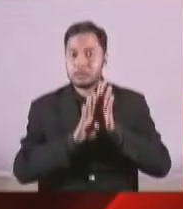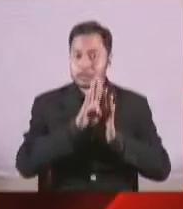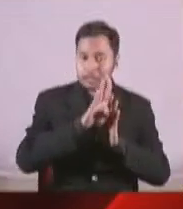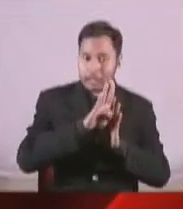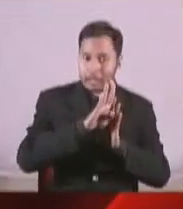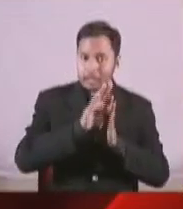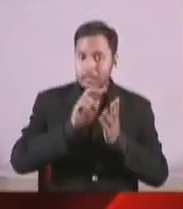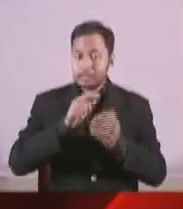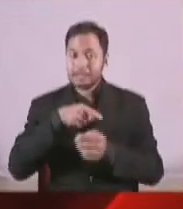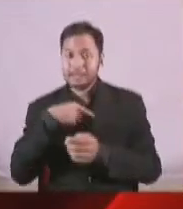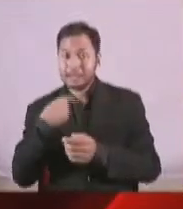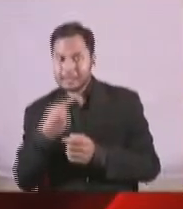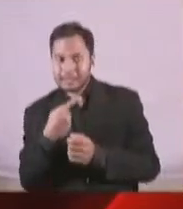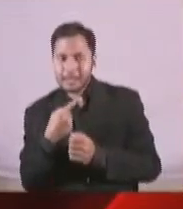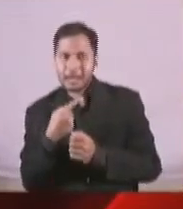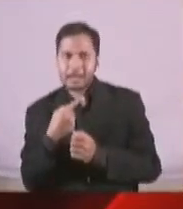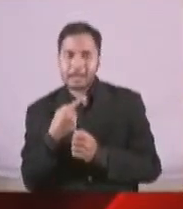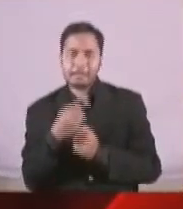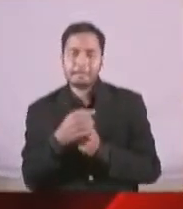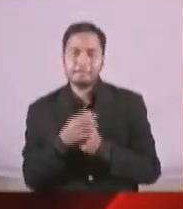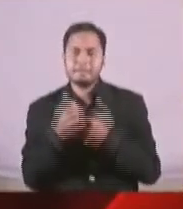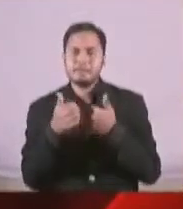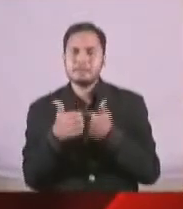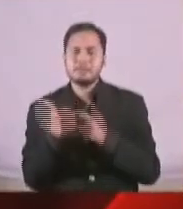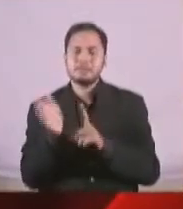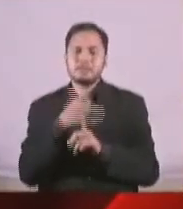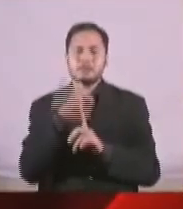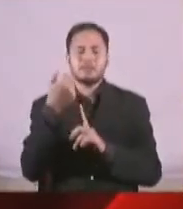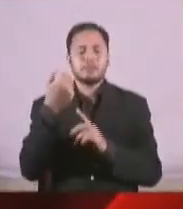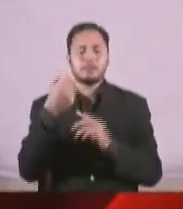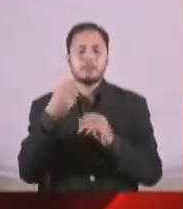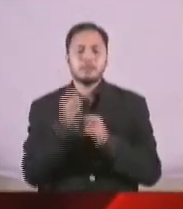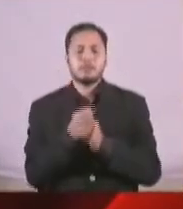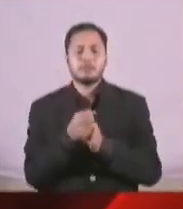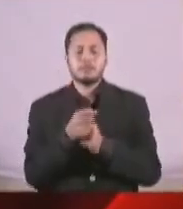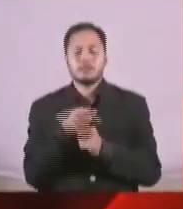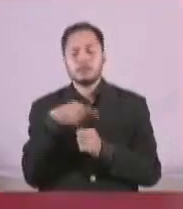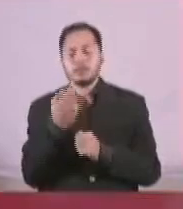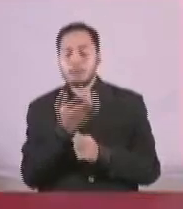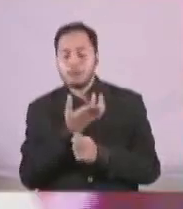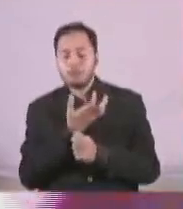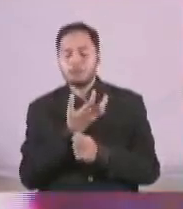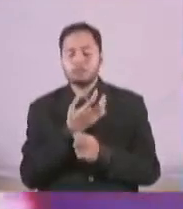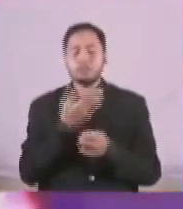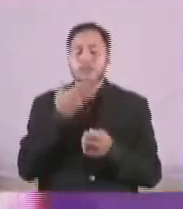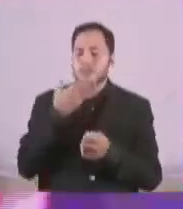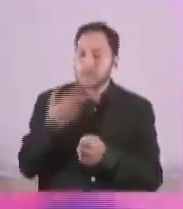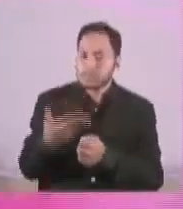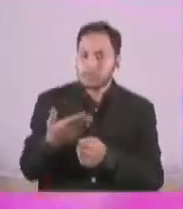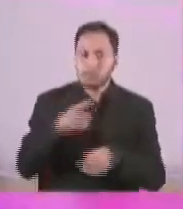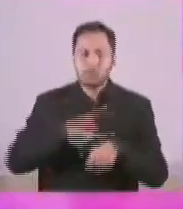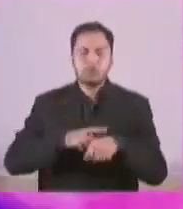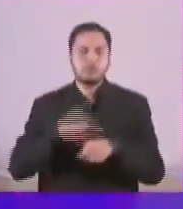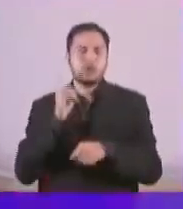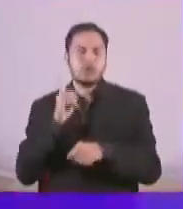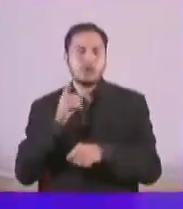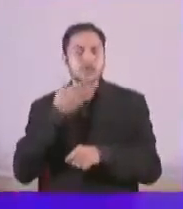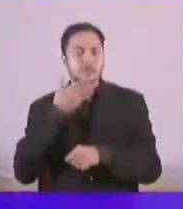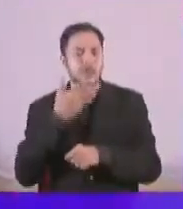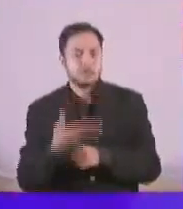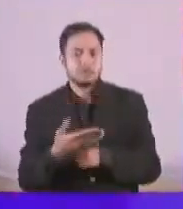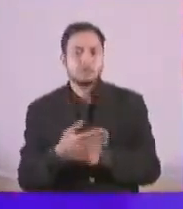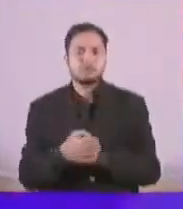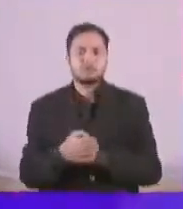kita harapkan. Terima kasih. Masih ada waktu? Sudah cukup? Terima kasih. Baik, terima